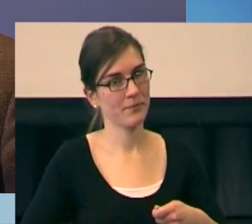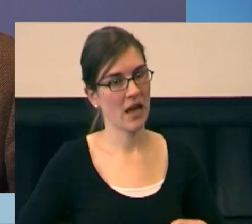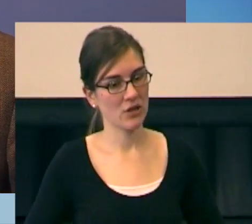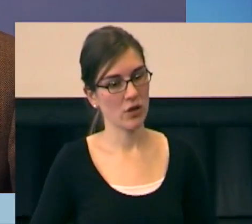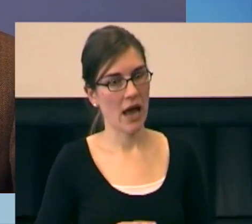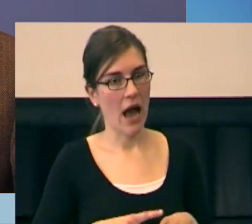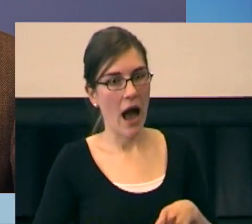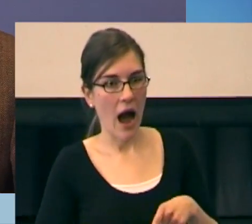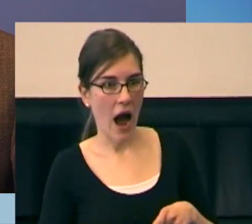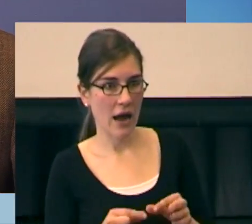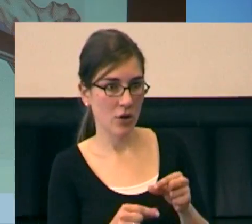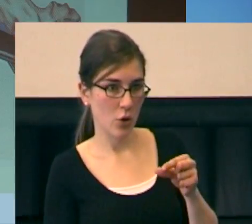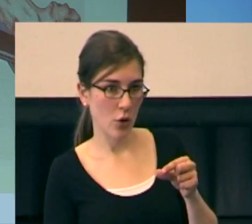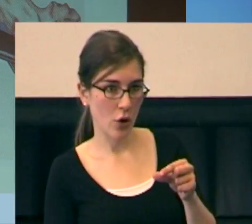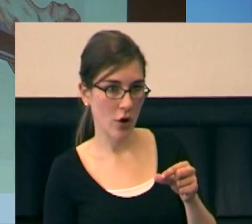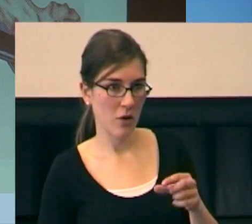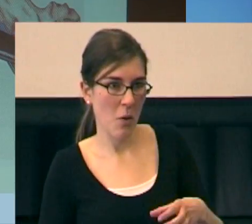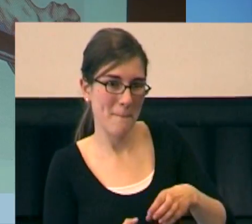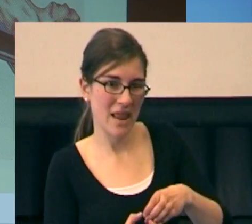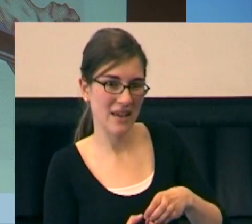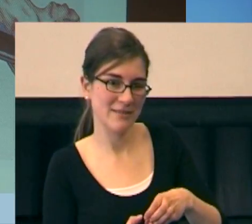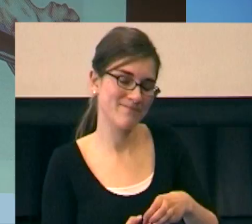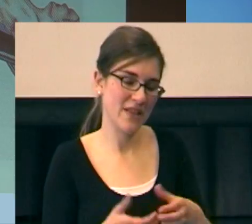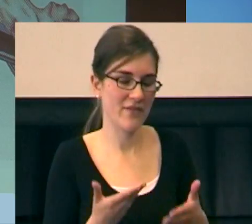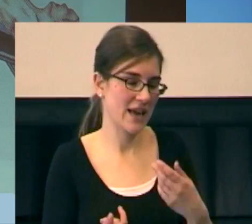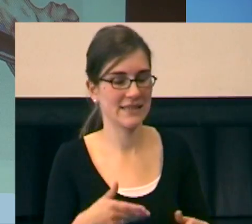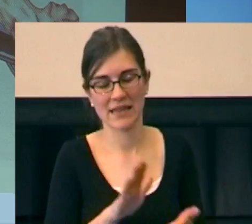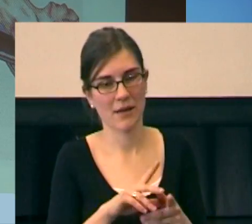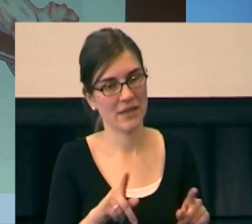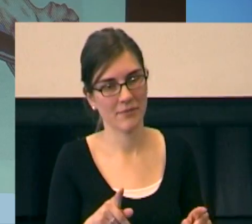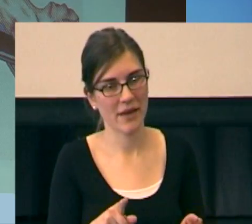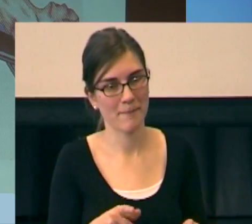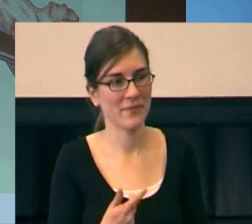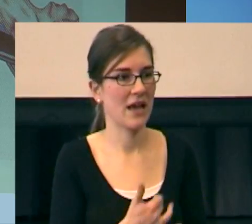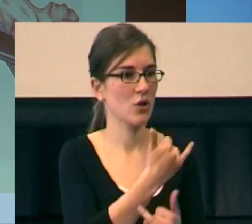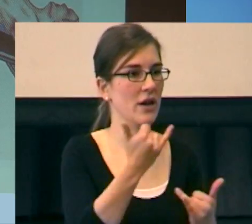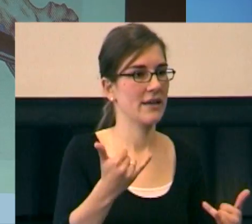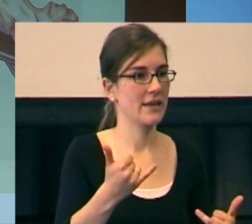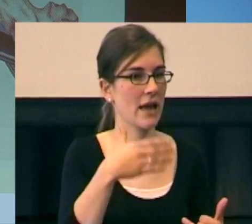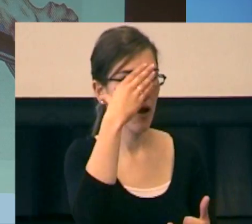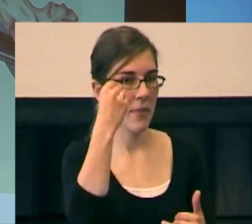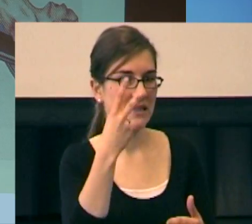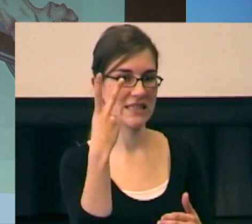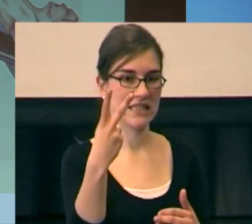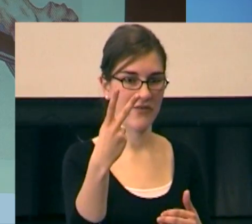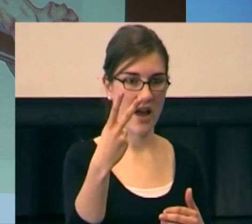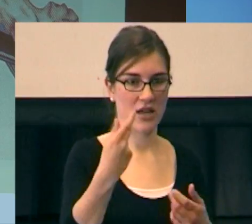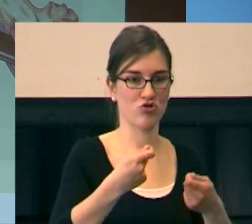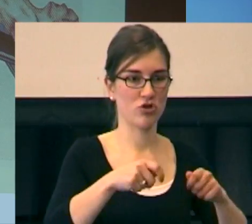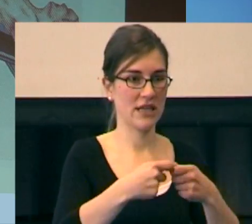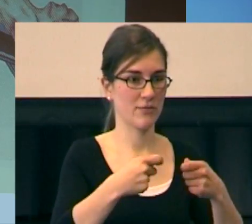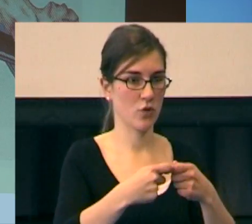Harnröhre und der Blase beeinträchtigen. Sprich, jeder Mann hat zwei Schließmuskel, einer sitzt oberhalb der Prostata,